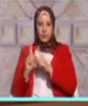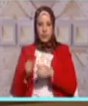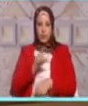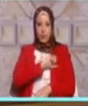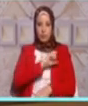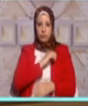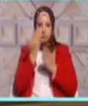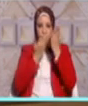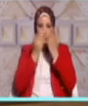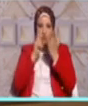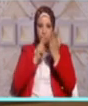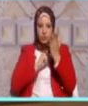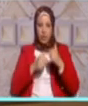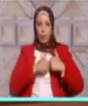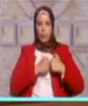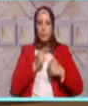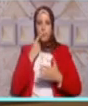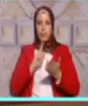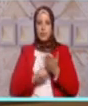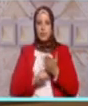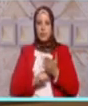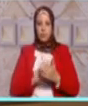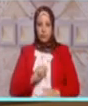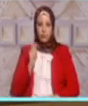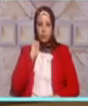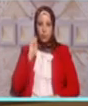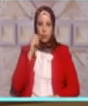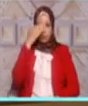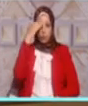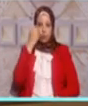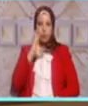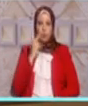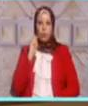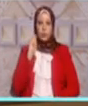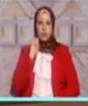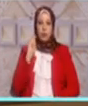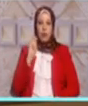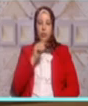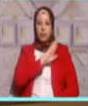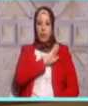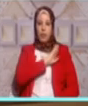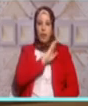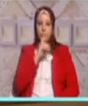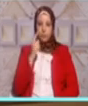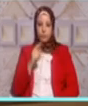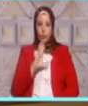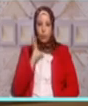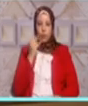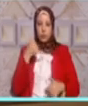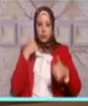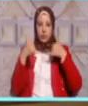يدرسوا اللي هم حابينه، كما وجه الوزير الشكر لوزارات الداخلية والدفاع والأوقاف